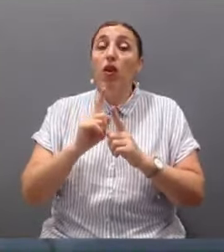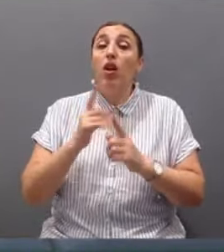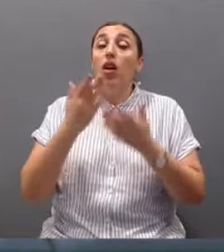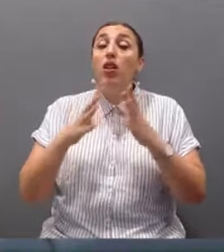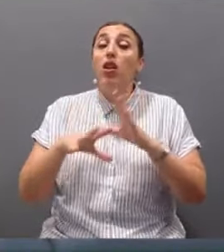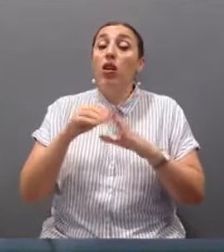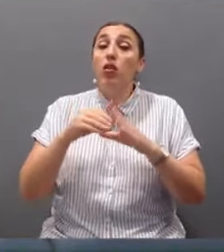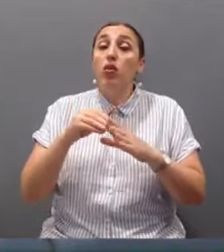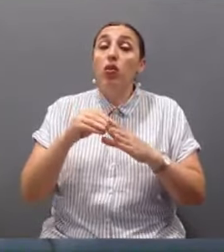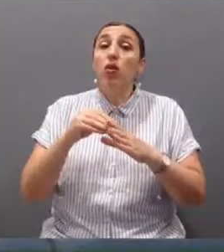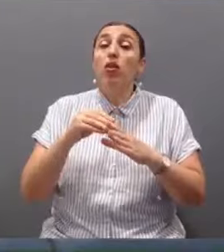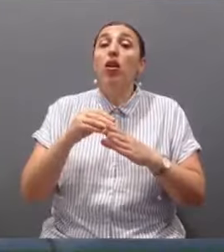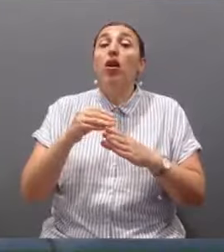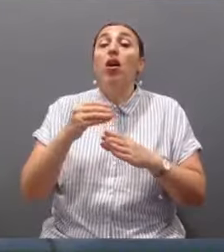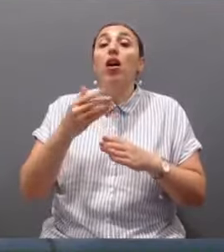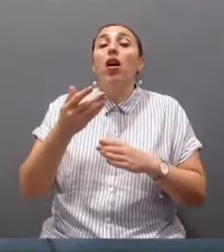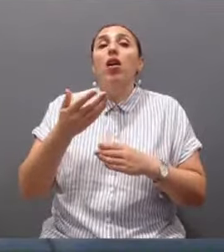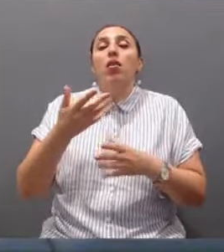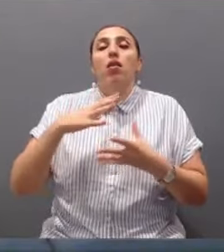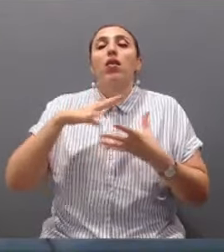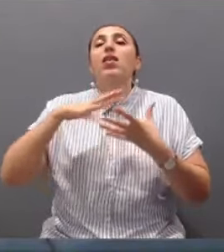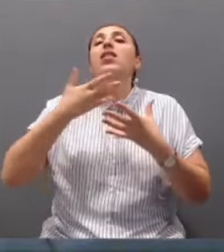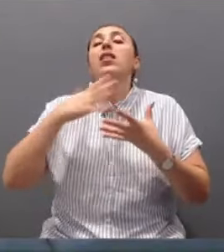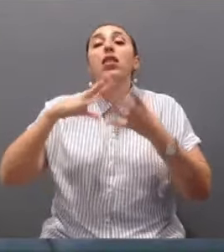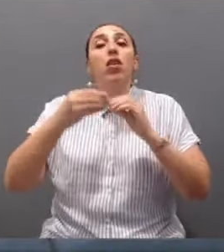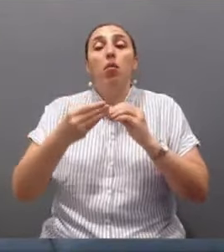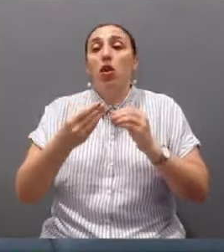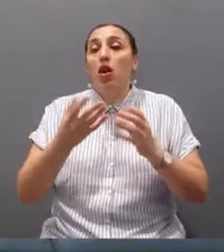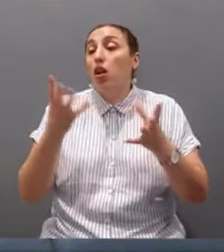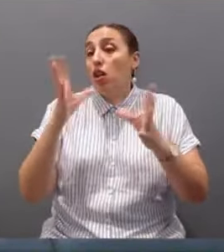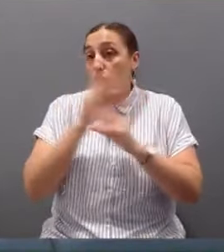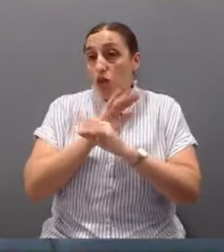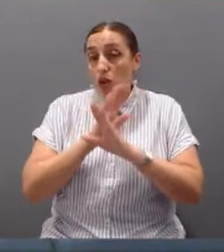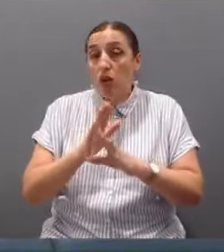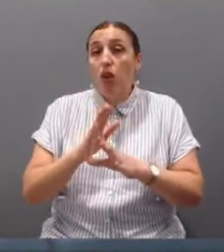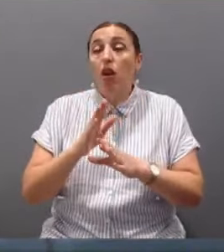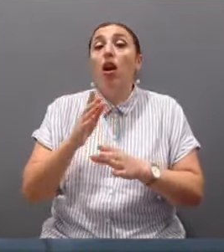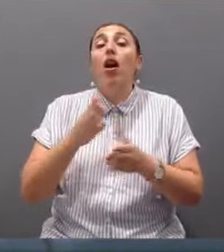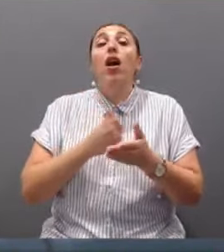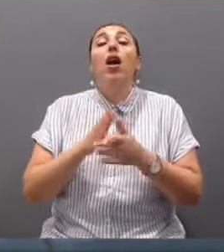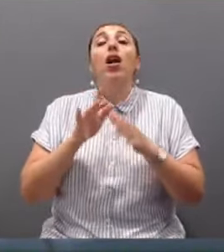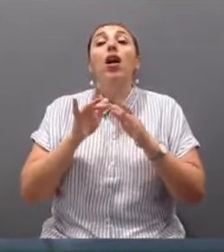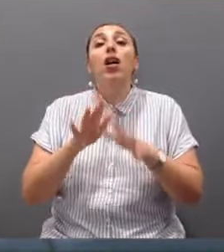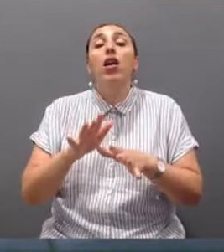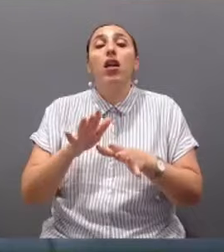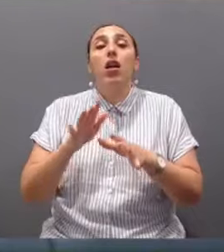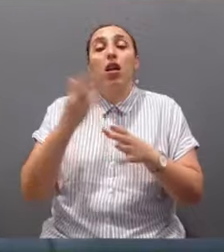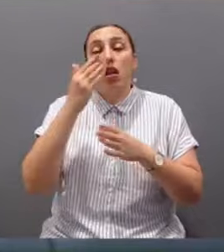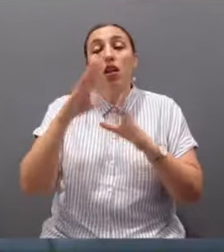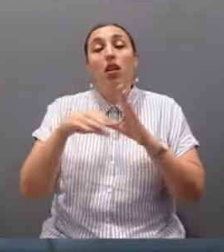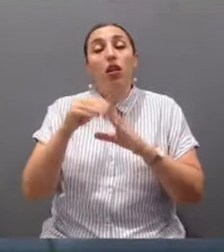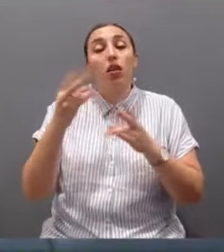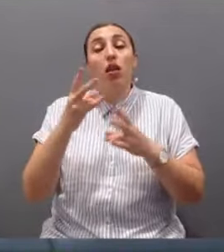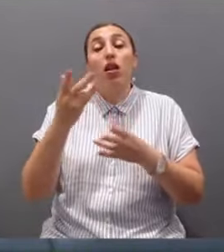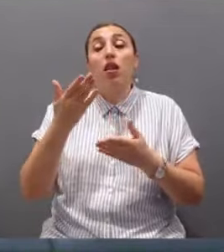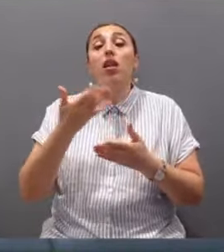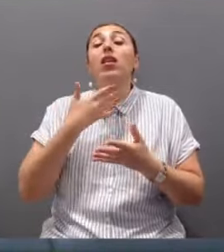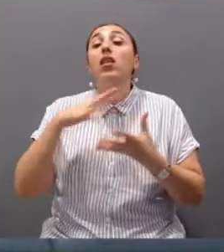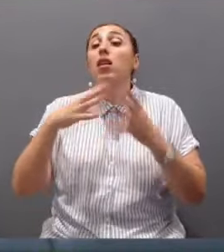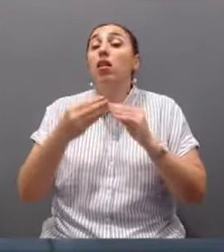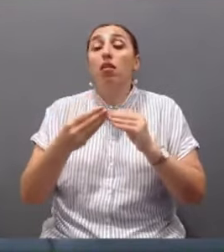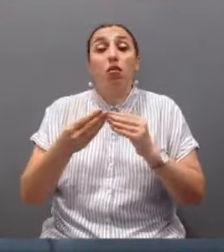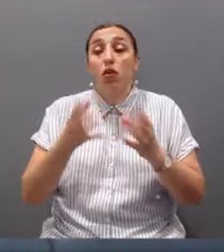եթե ընտրությունների արդյունքում չի ձևավորվել խորհրդարանական մեծամասնություն, այդ թվում ողջամիջամկետում քաղաքական կոալիցիա կազմելու եղանակով։ Մեծամասնության